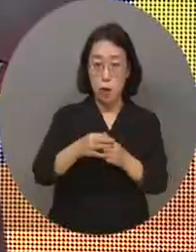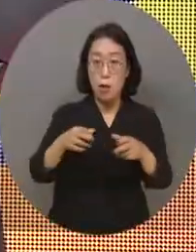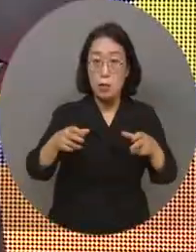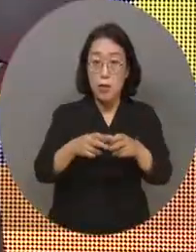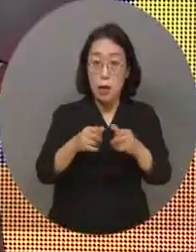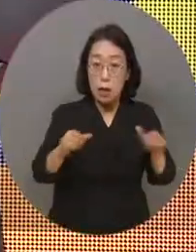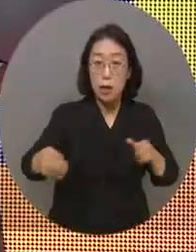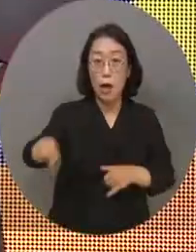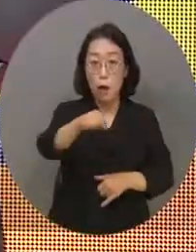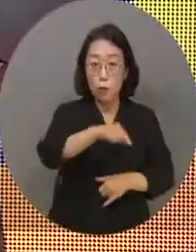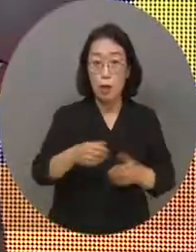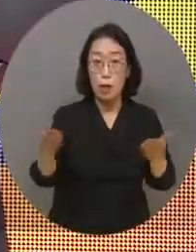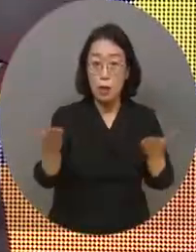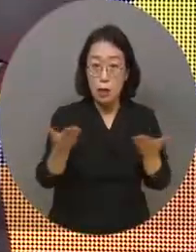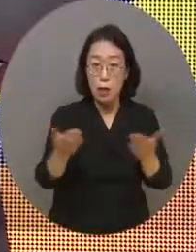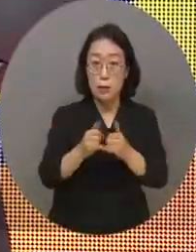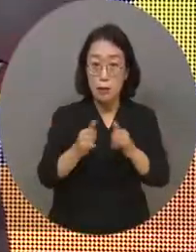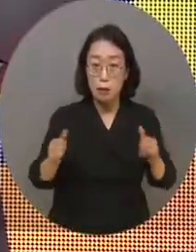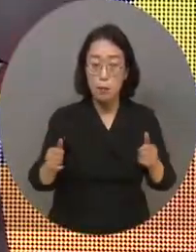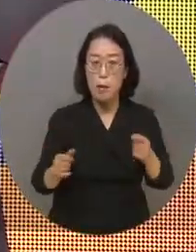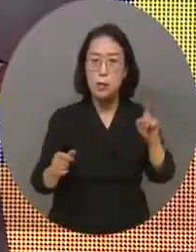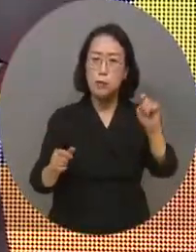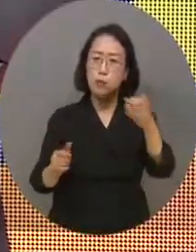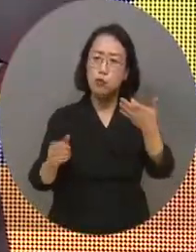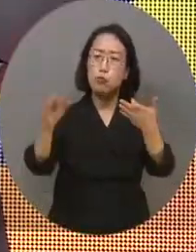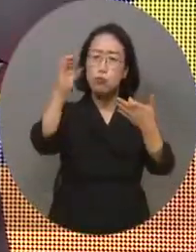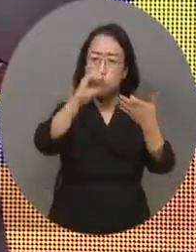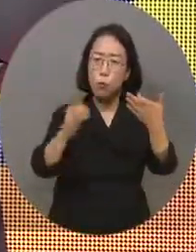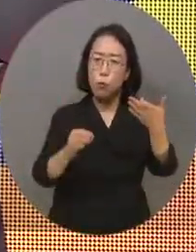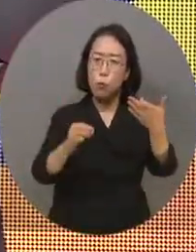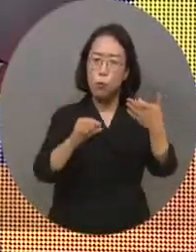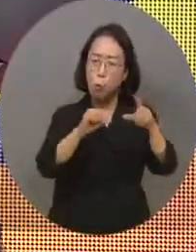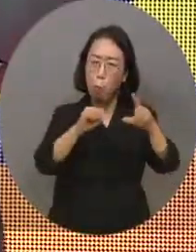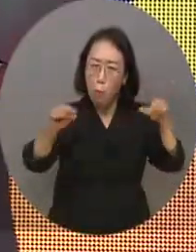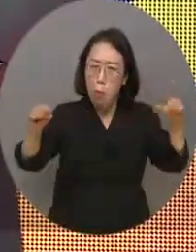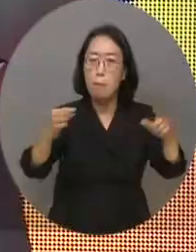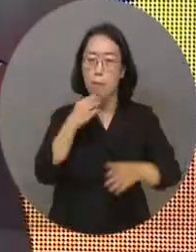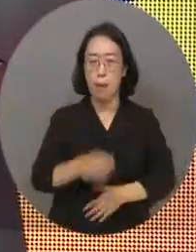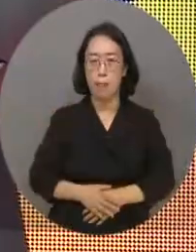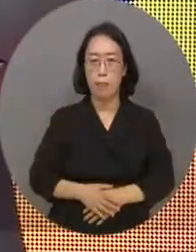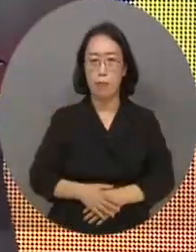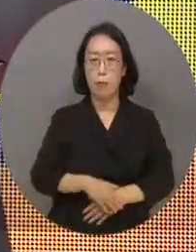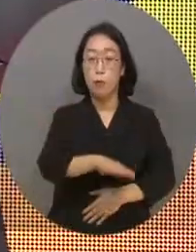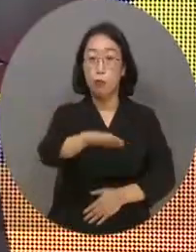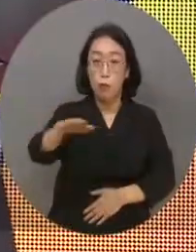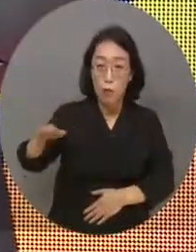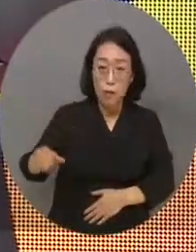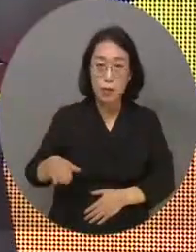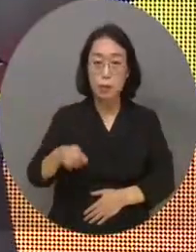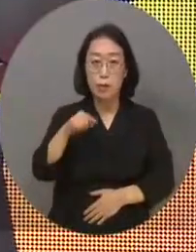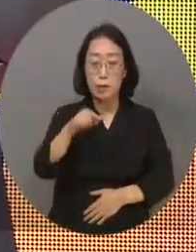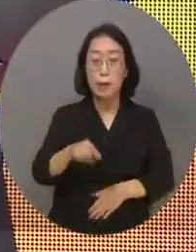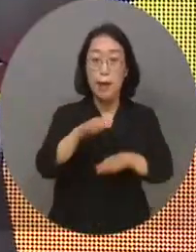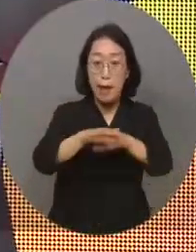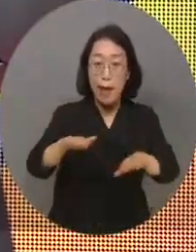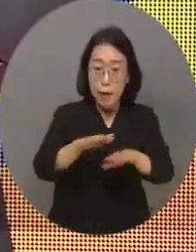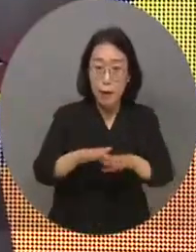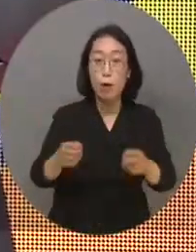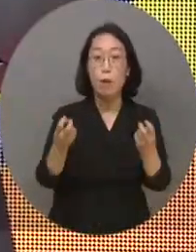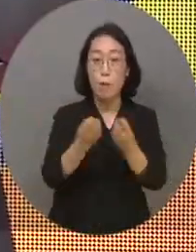중에 근로장애인은 고작 19%밖에 안 된답니다. 따라서 우리는 그 해결의